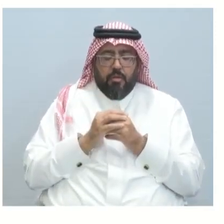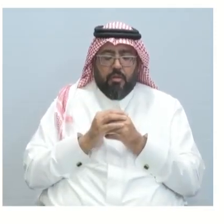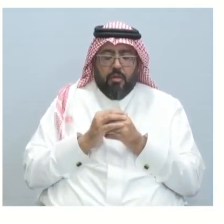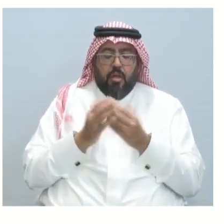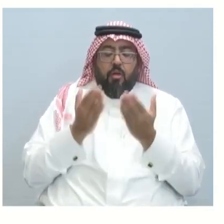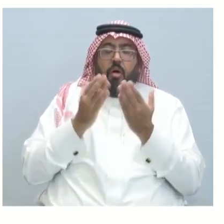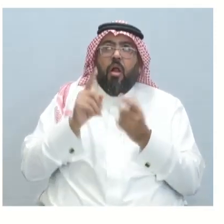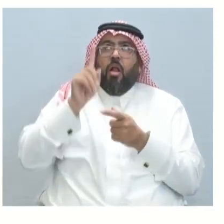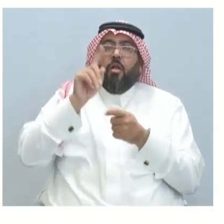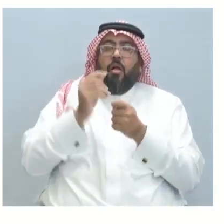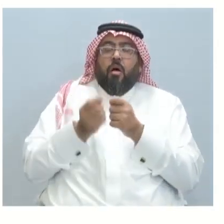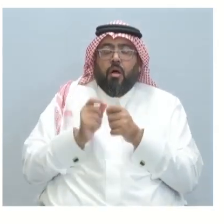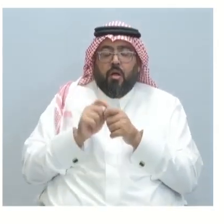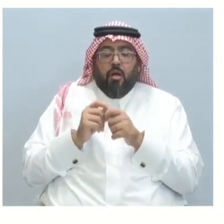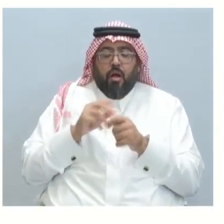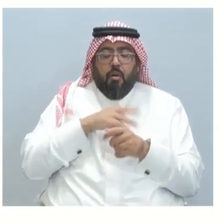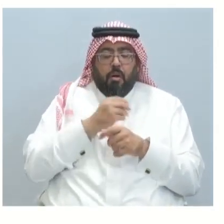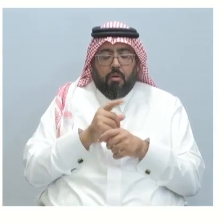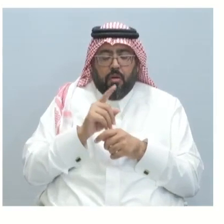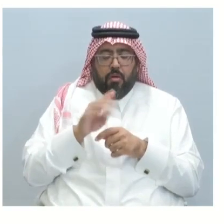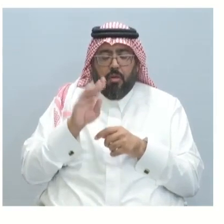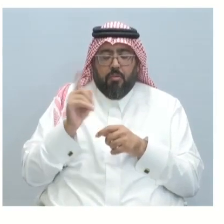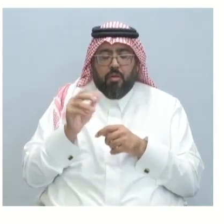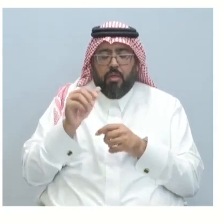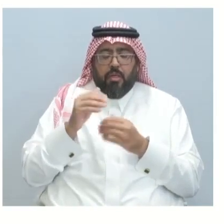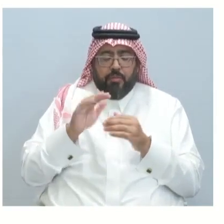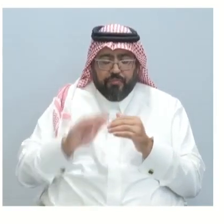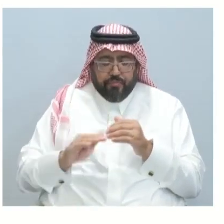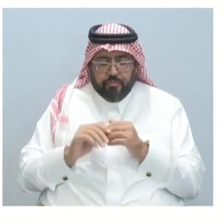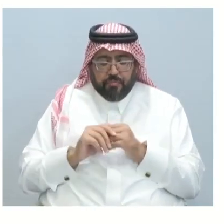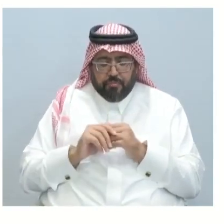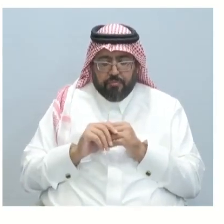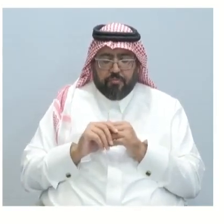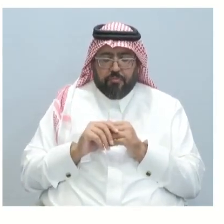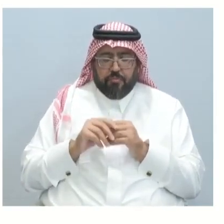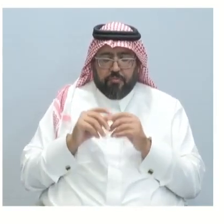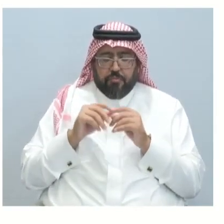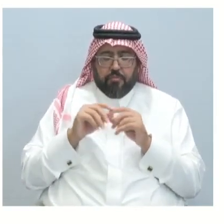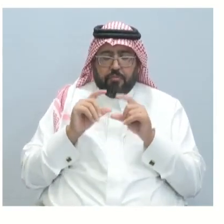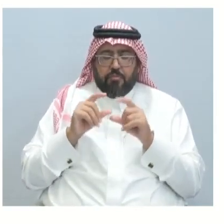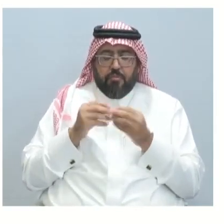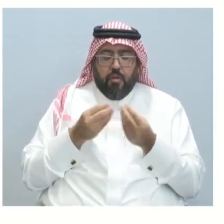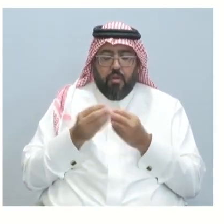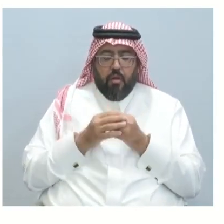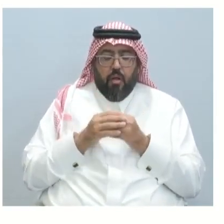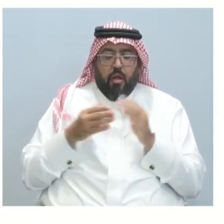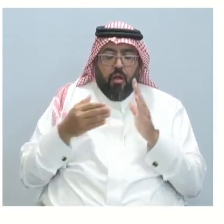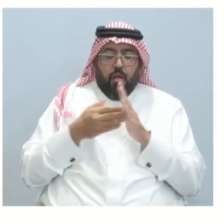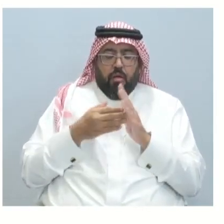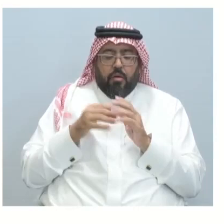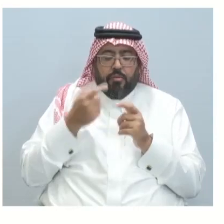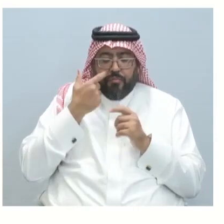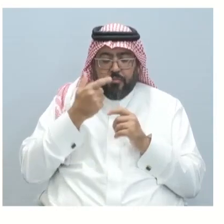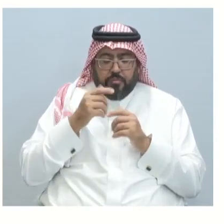دعاء الله عز وجل لهما رب ارحمهما كما ربياني صغيره فهذه ايضا من صور الاحسان اليهما اخر ذلك